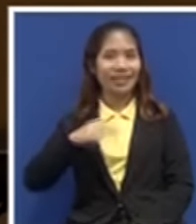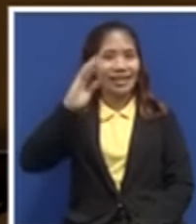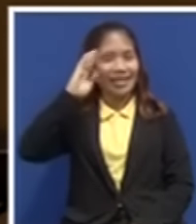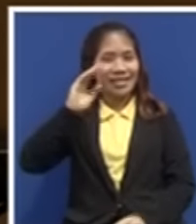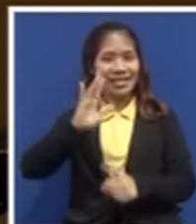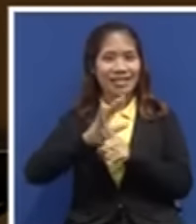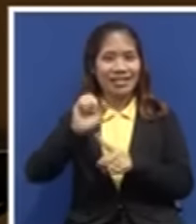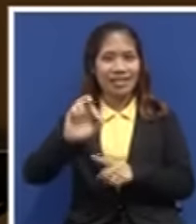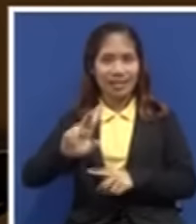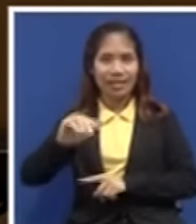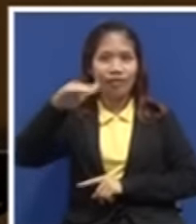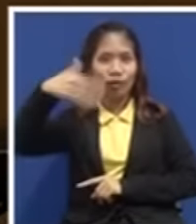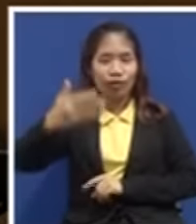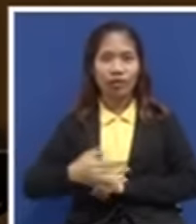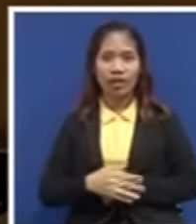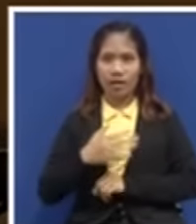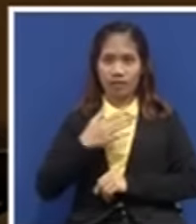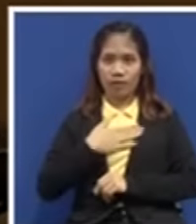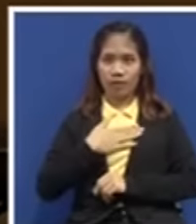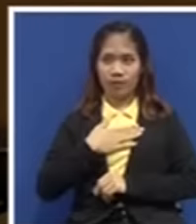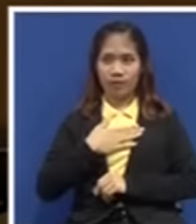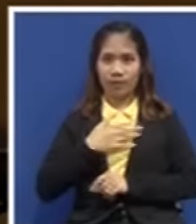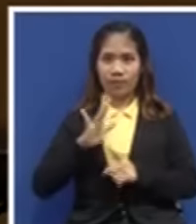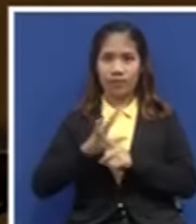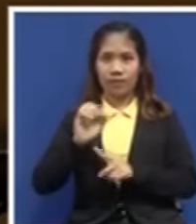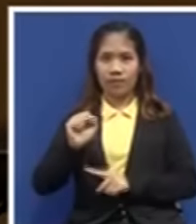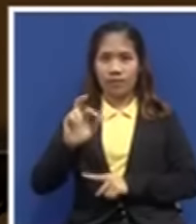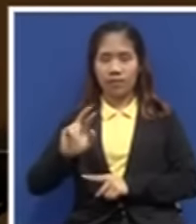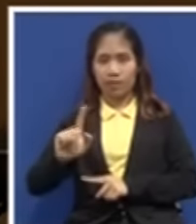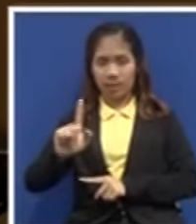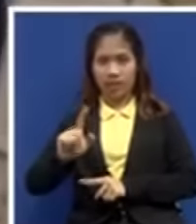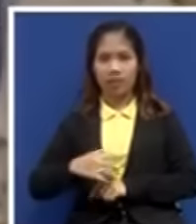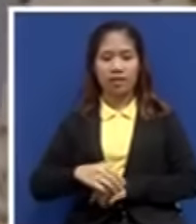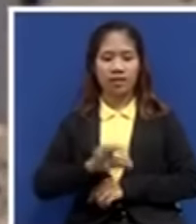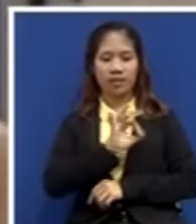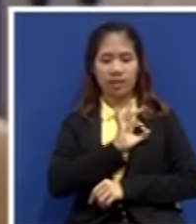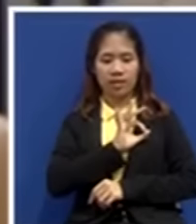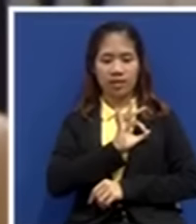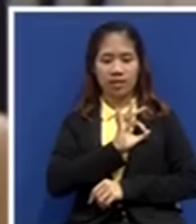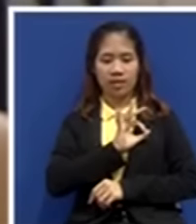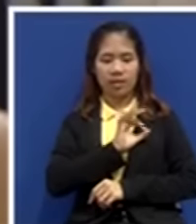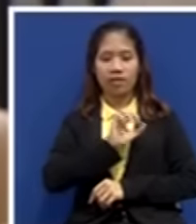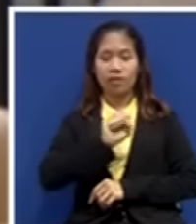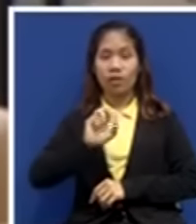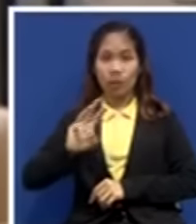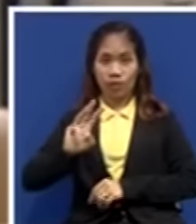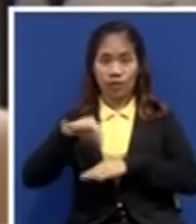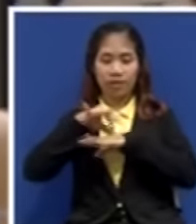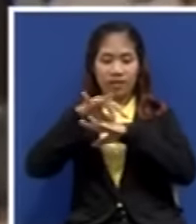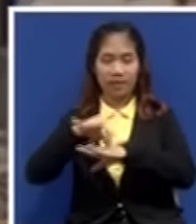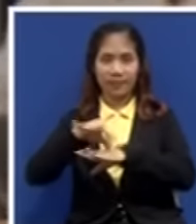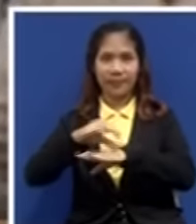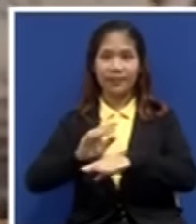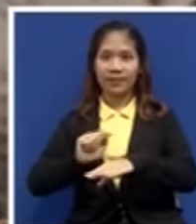รับกับเรียนท่านประธานที่เคารพครับผมนายเสรีสุวรรณพานนท์สมาชิกวุฒิสภาในฐานะสมาชิกรัฐสภ